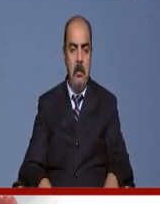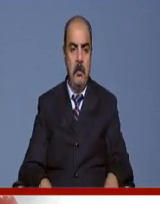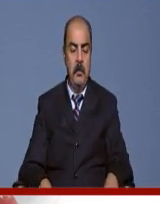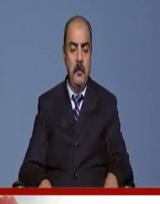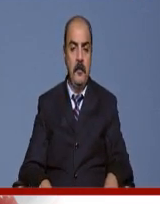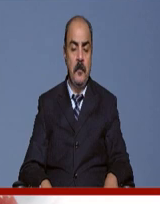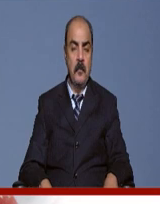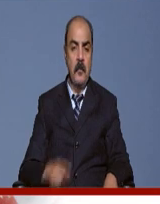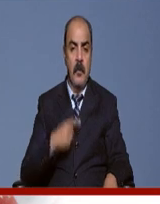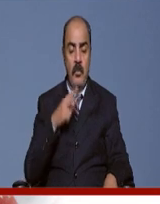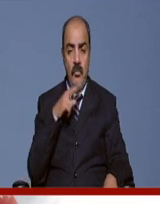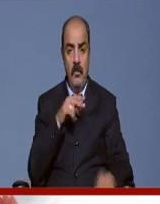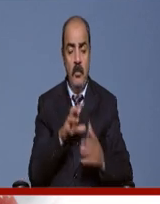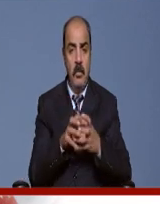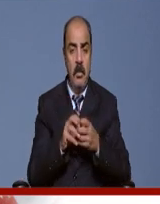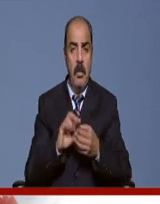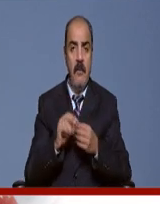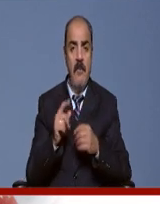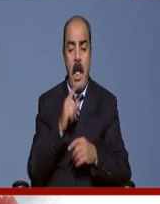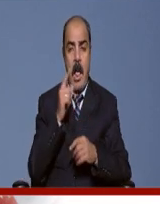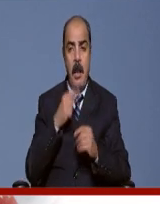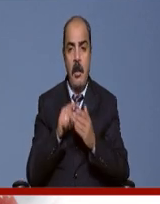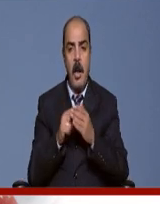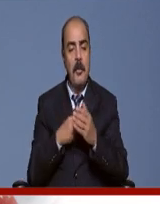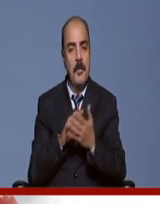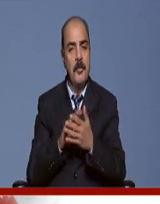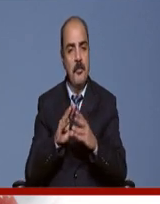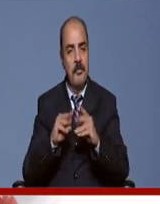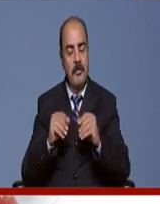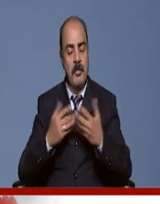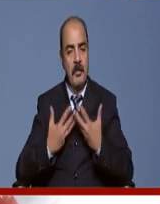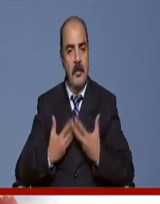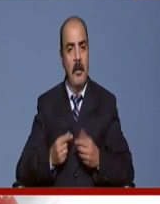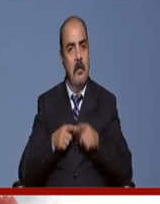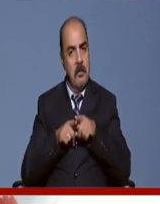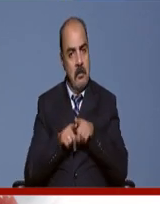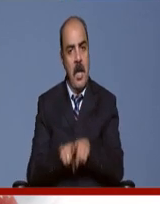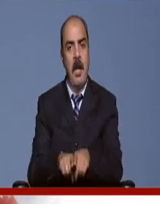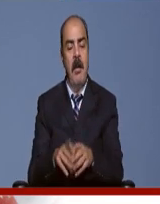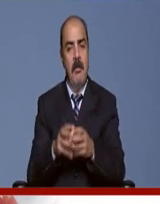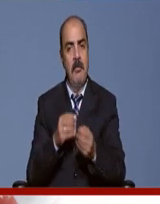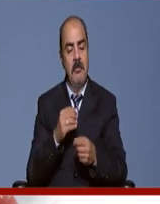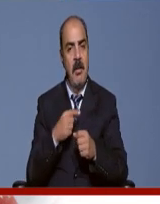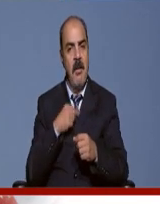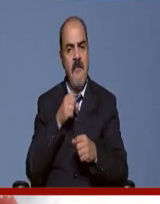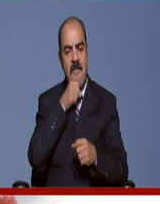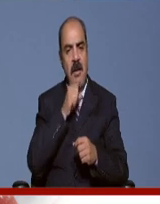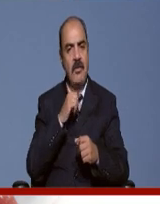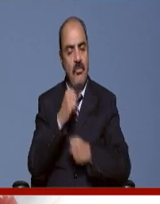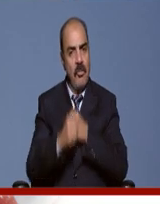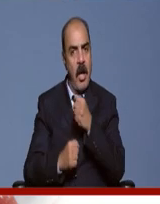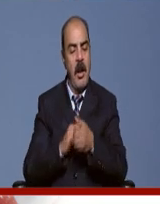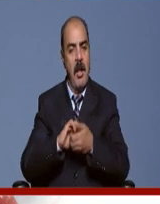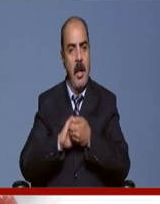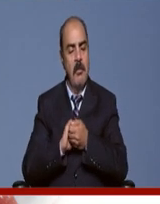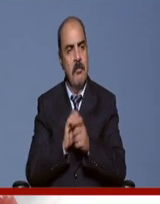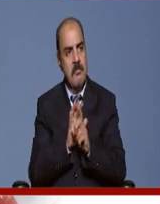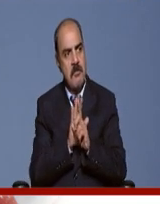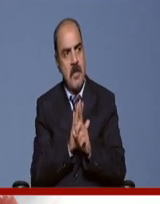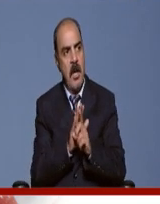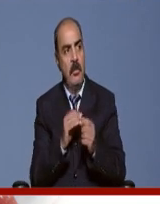هو الوضع الذي نريد ان نجد حلا له بالعمل معكم والى جانبكم كما تعرفون فرنسا تعمل لدعم هذا